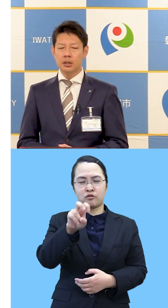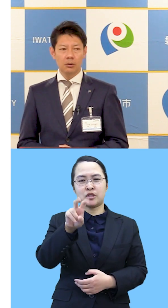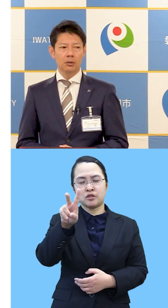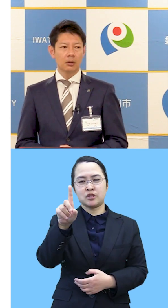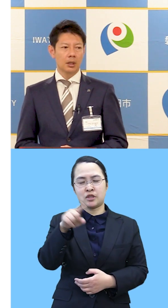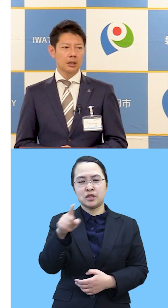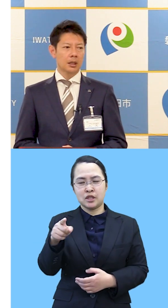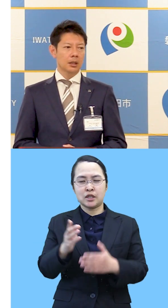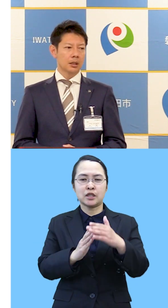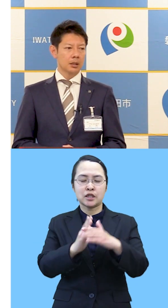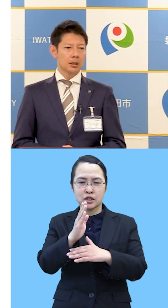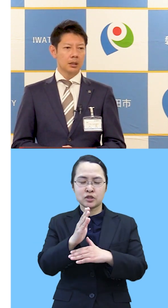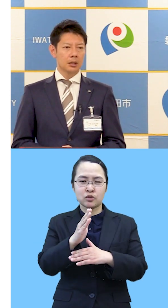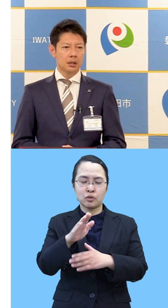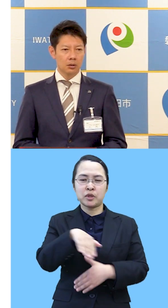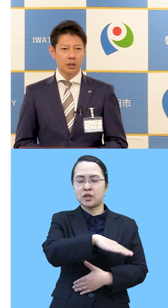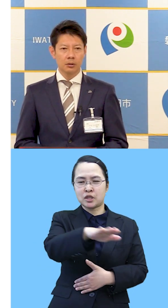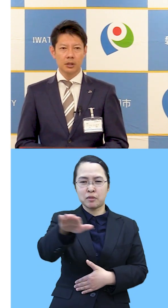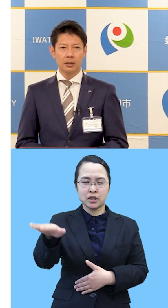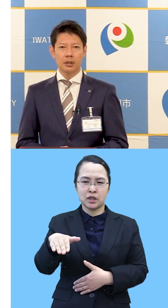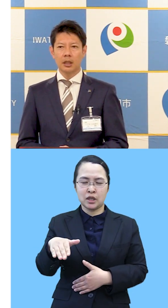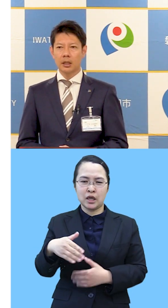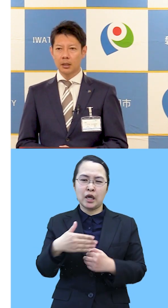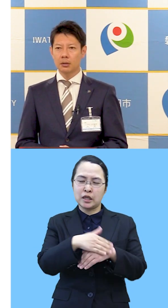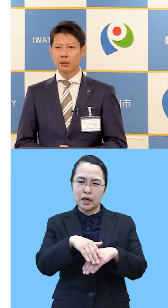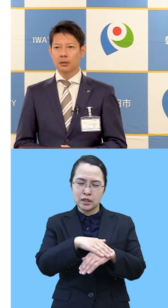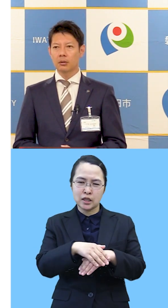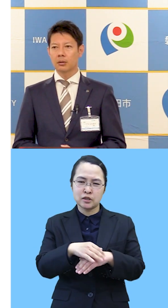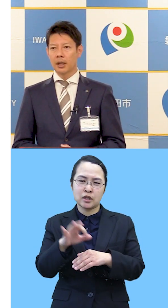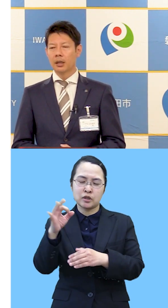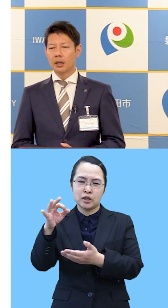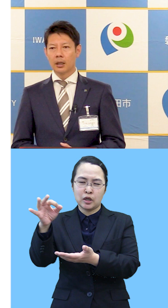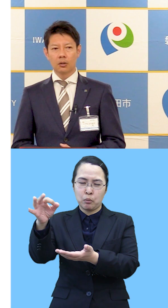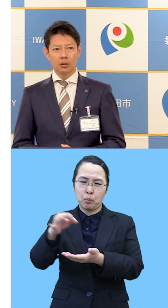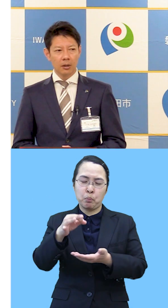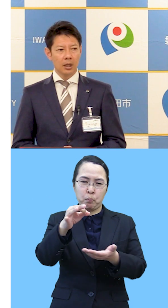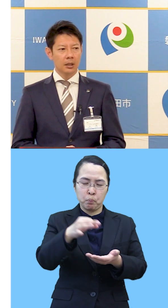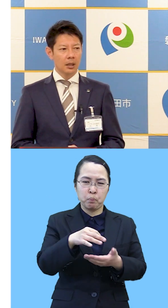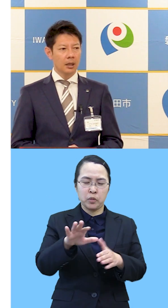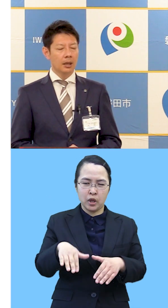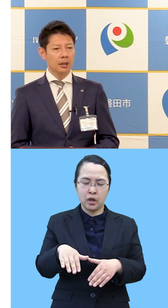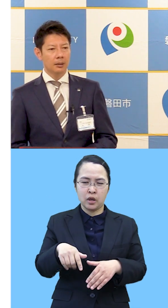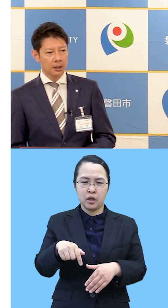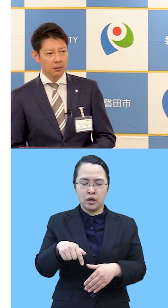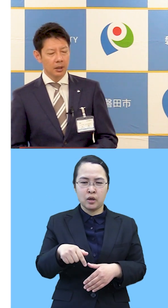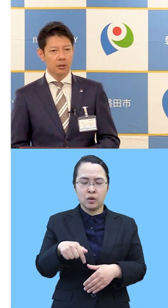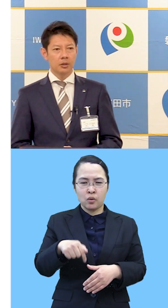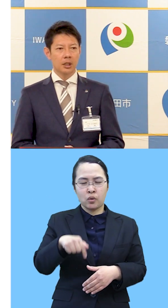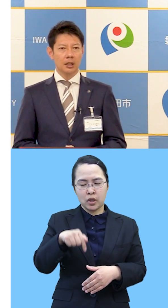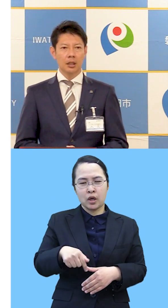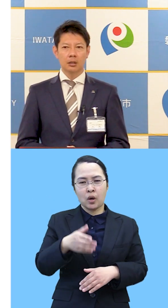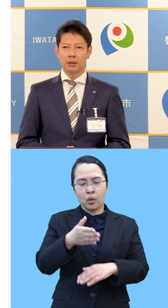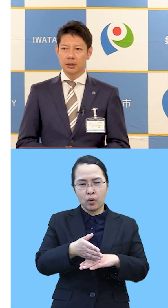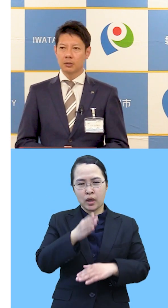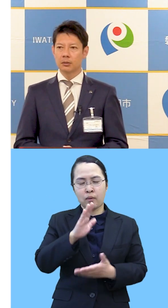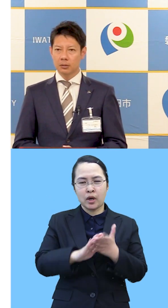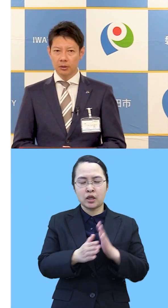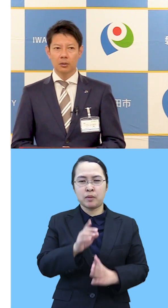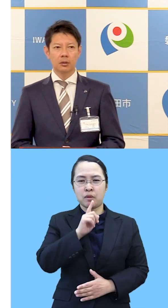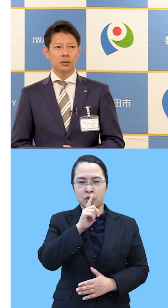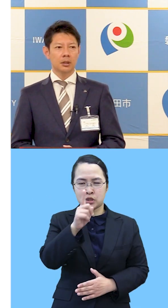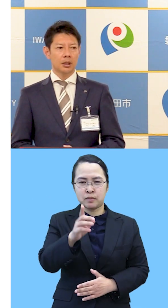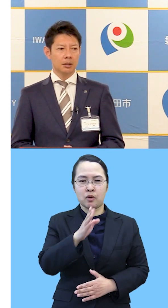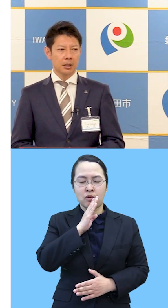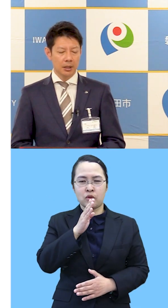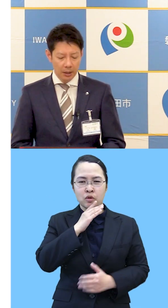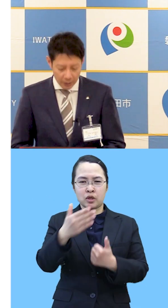522人以上の方々に貴重な錠剤をいただいたということで、この場を借りて改めて御礼を申し上げたいと思います。本当に